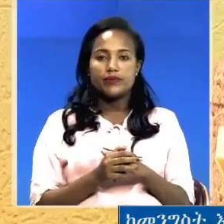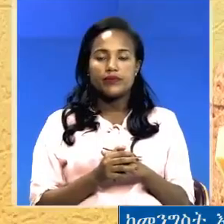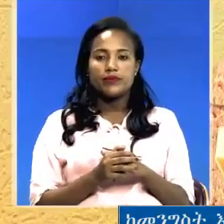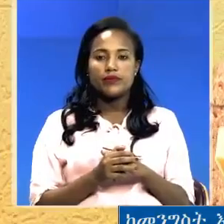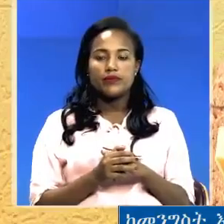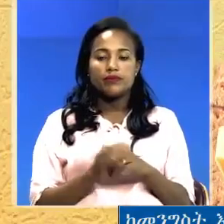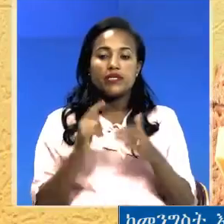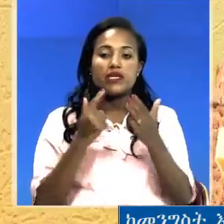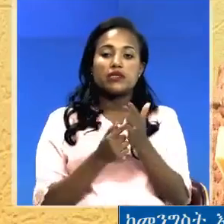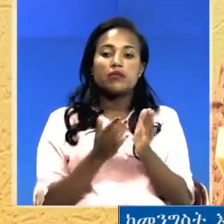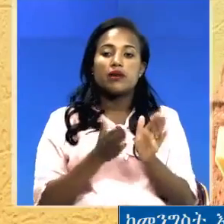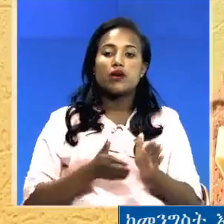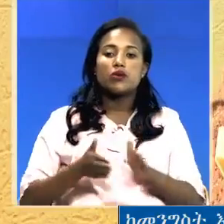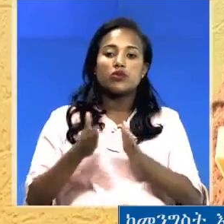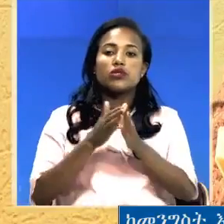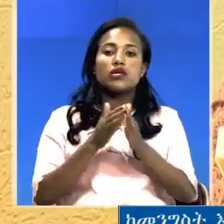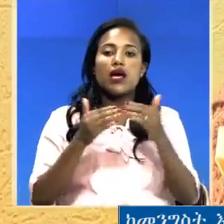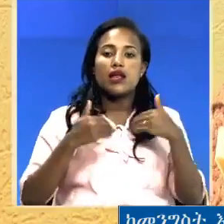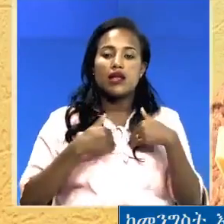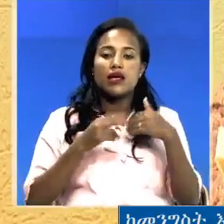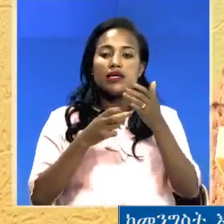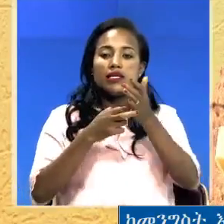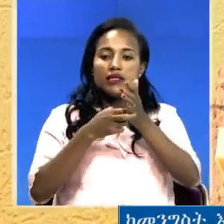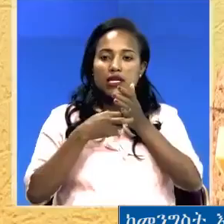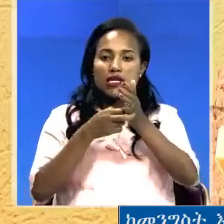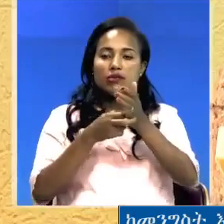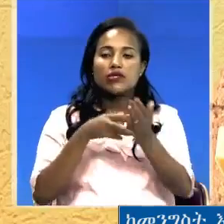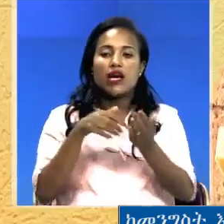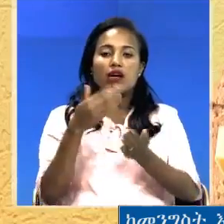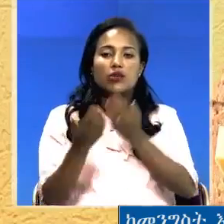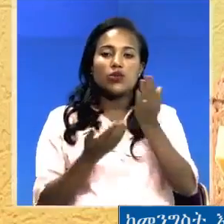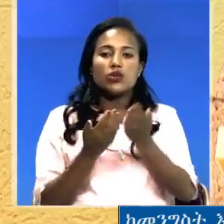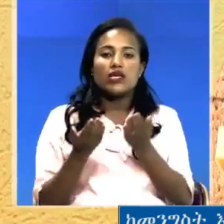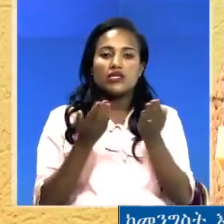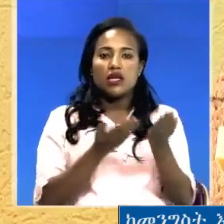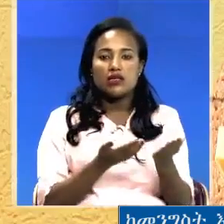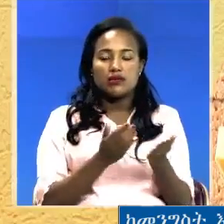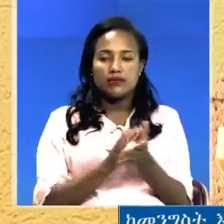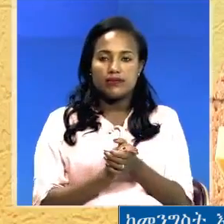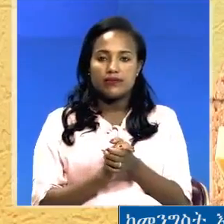በነዛ መንገዶች የሚኖር የትራንስፖርት አገልግሎት አሰጣጥን